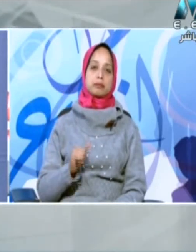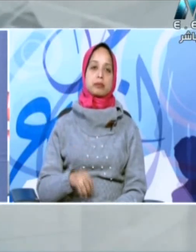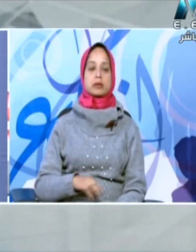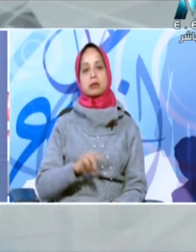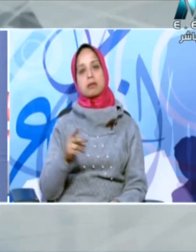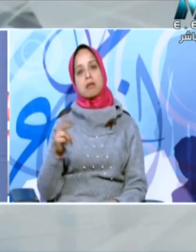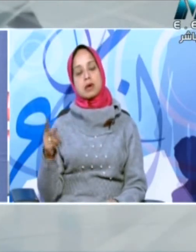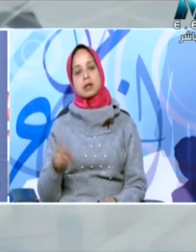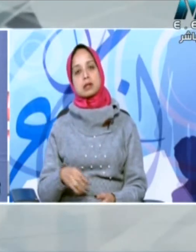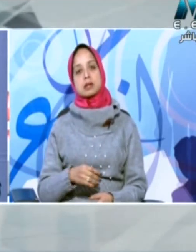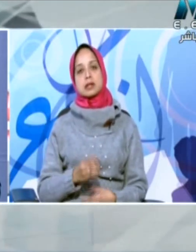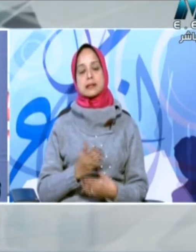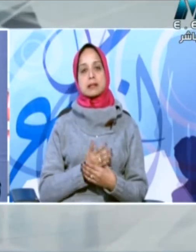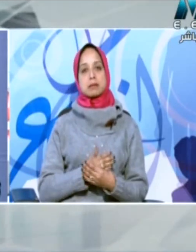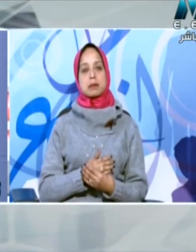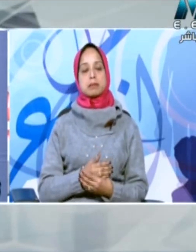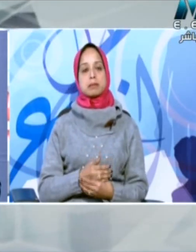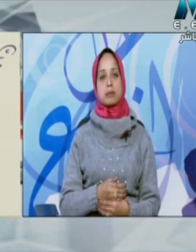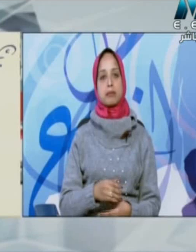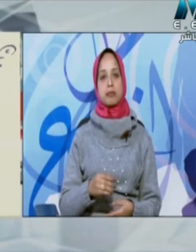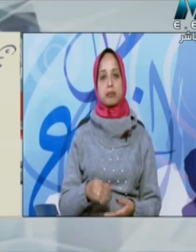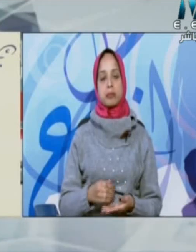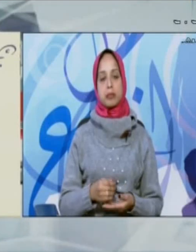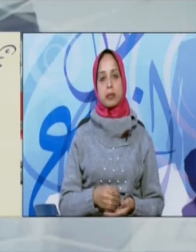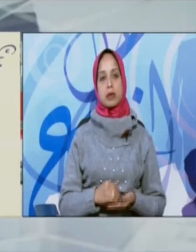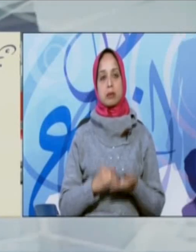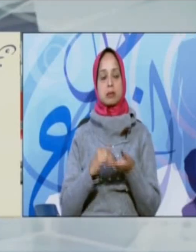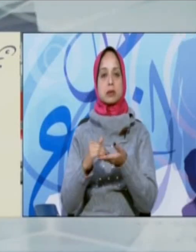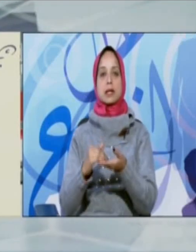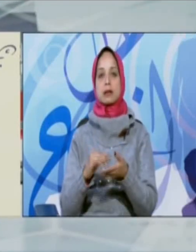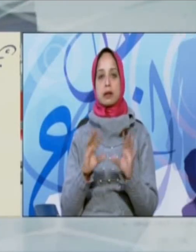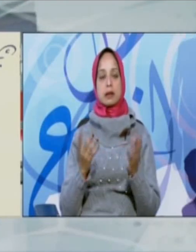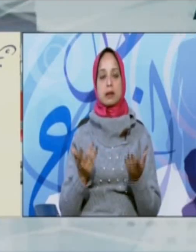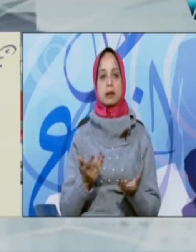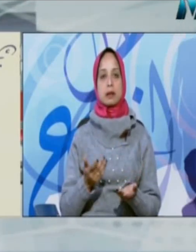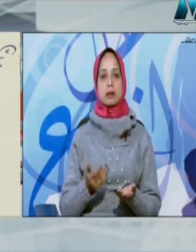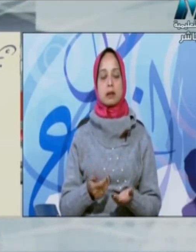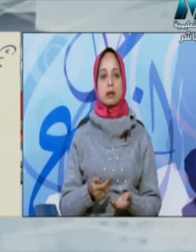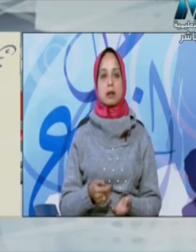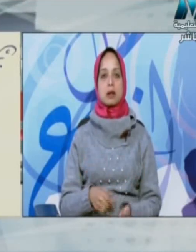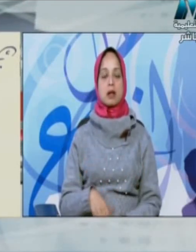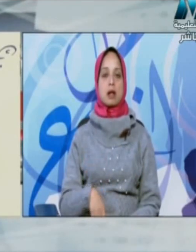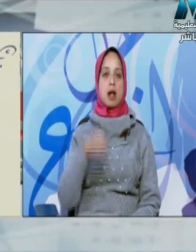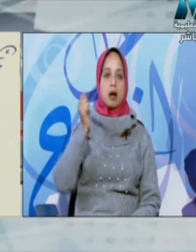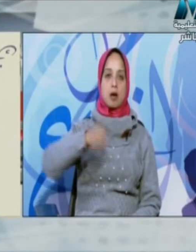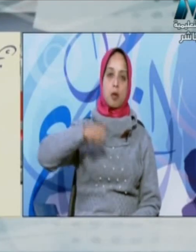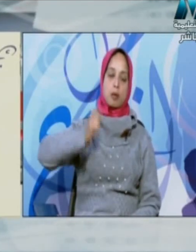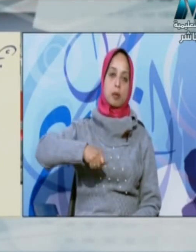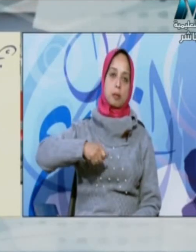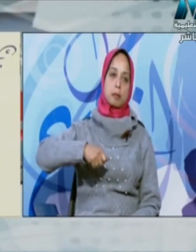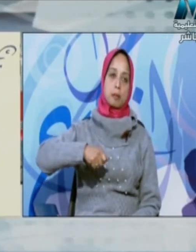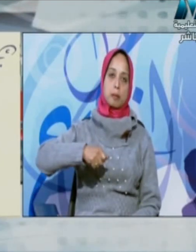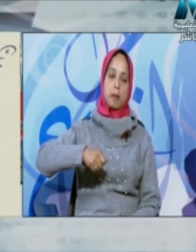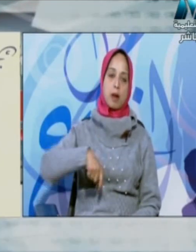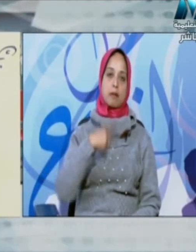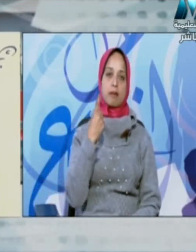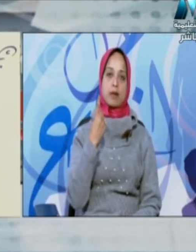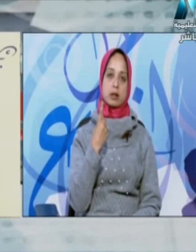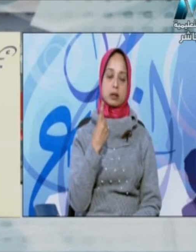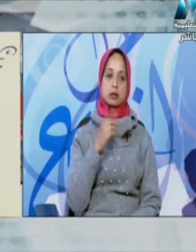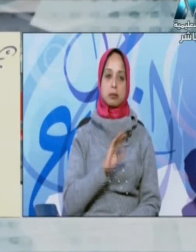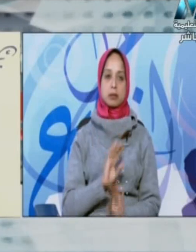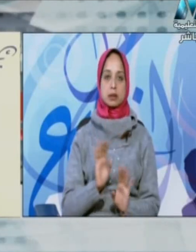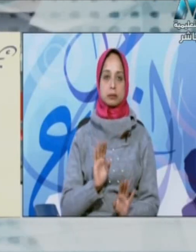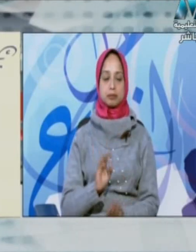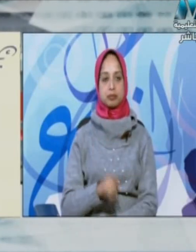الاوتوقراطي. يعني اسماعيل صدقي كان لصالح ايه بقى يا استاذ؟ لصالح الحكم الفردي.